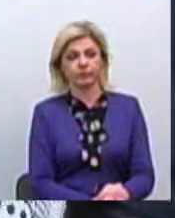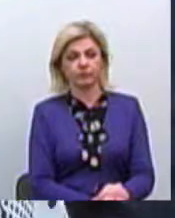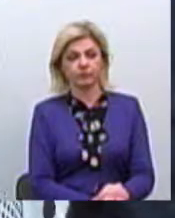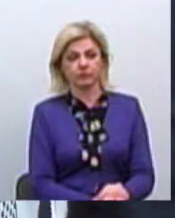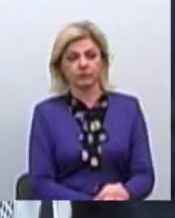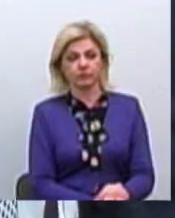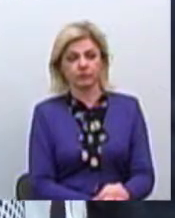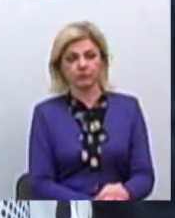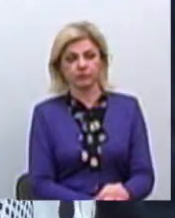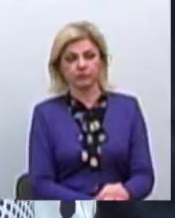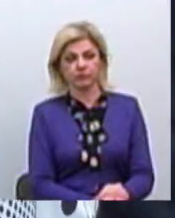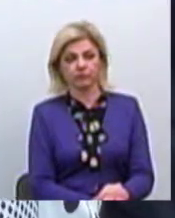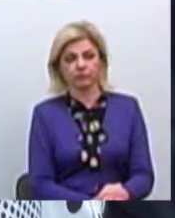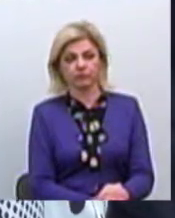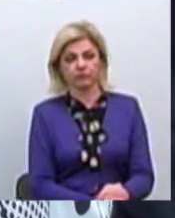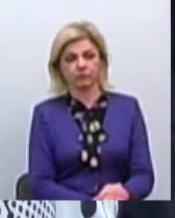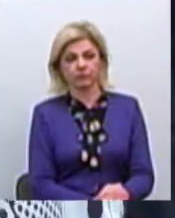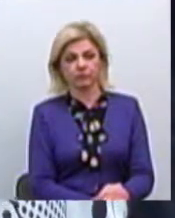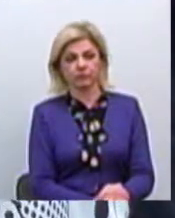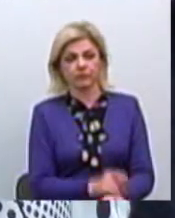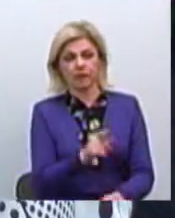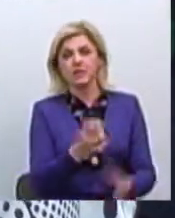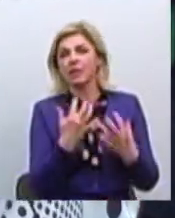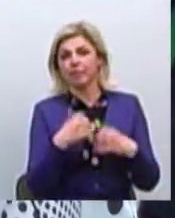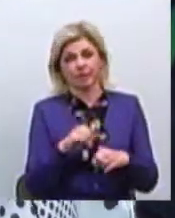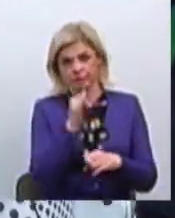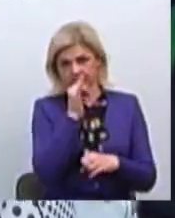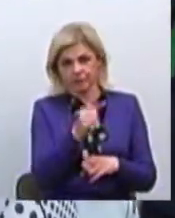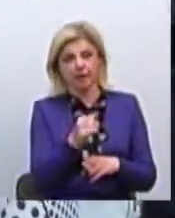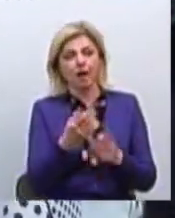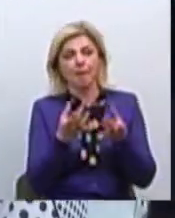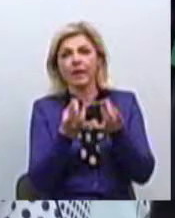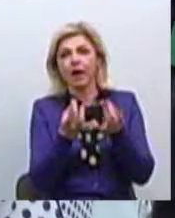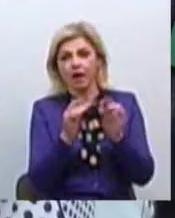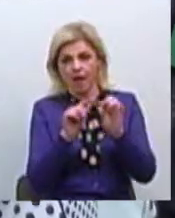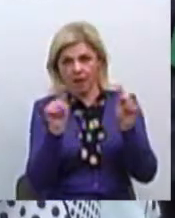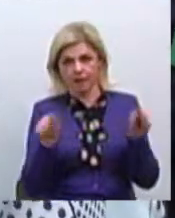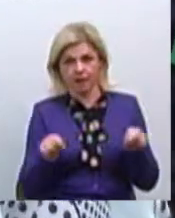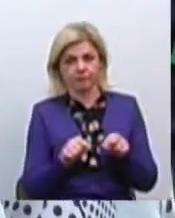Ви не доберете ленту, вона приклеєна.